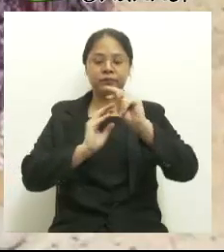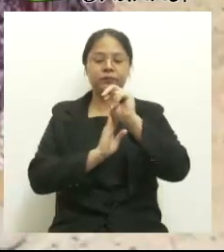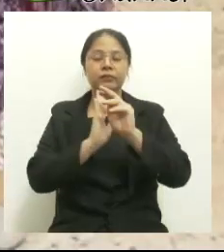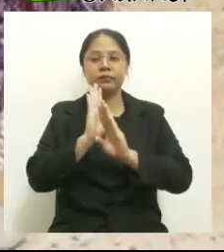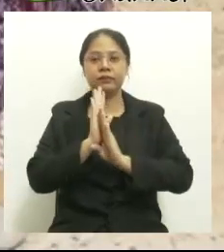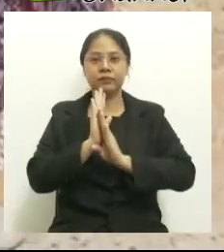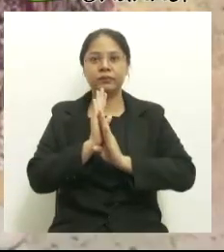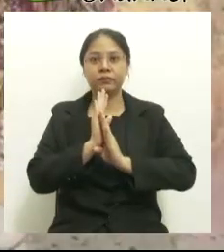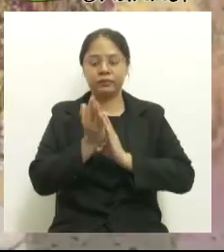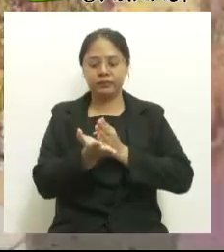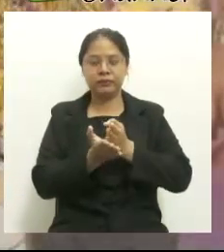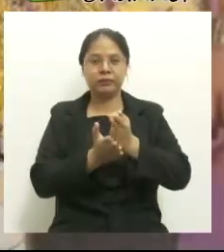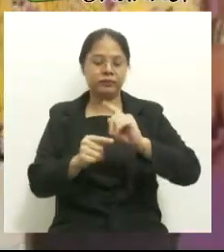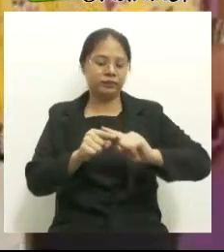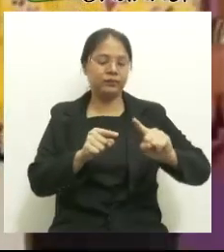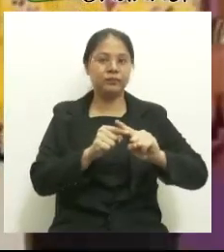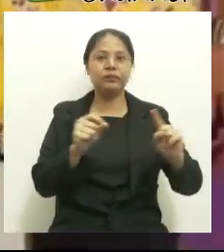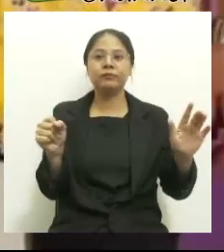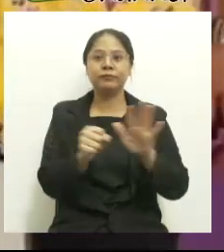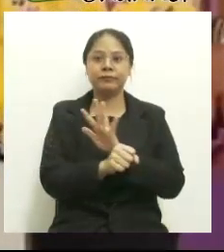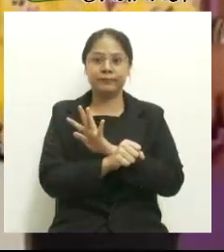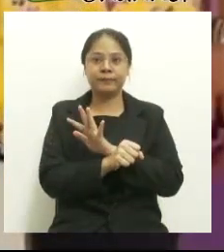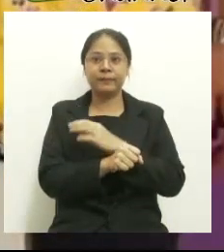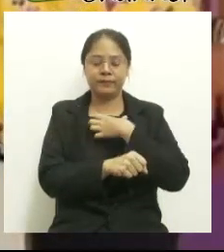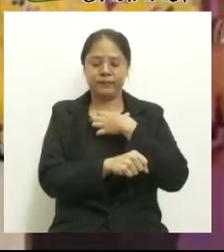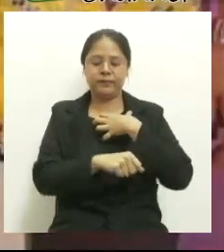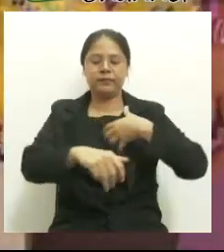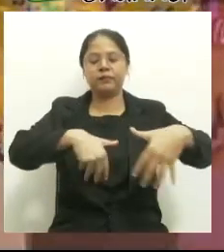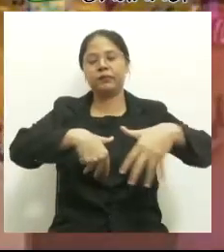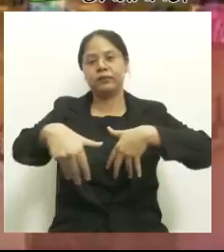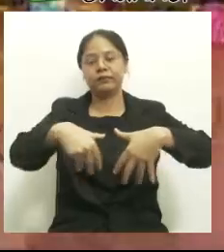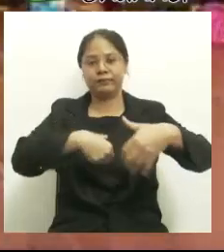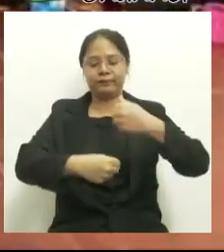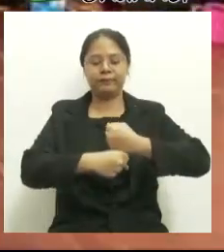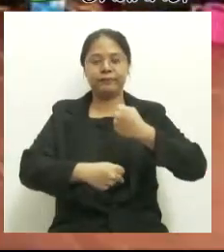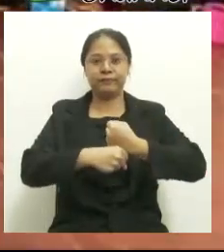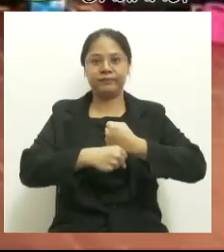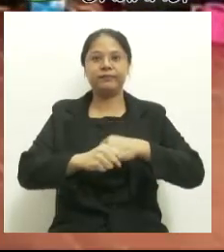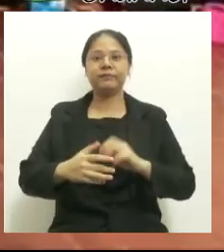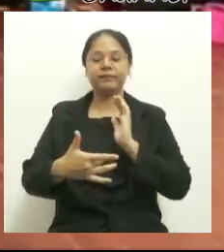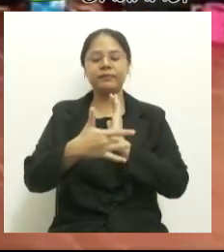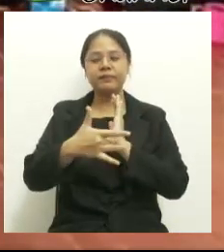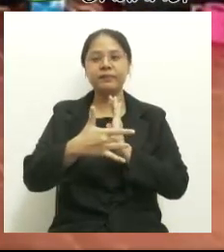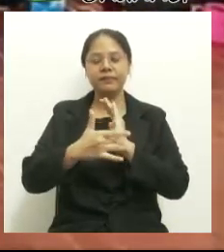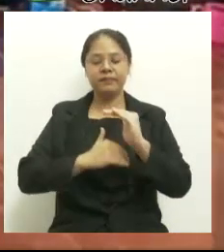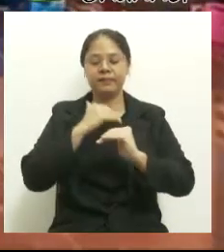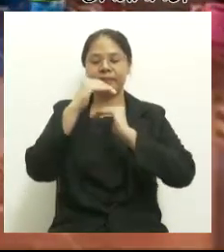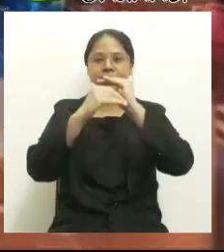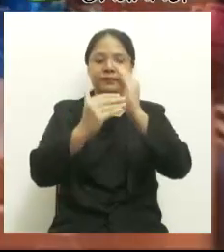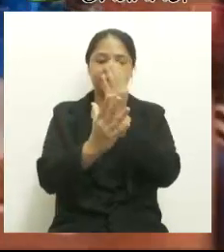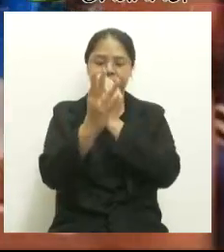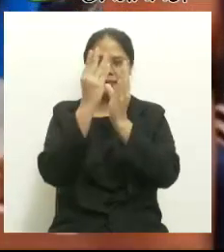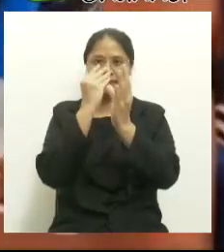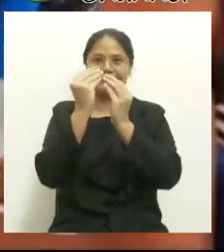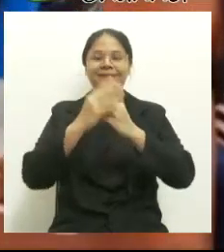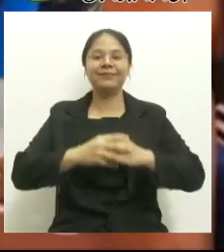และจุดเน้นของหน่วยงานต้นสังกัดและสอดคล้องกับความต้องการของชุมชนและท้องถิ่นโดยใช้นวัตกรรมการบริหารคุณภาพการศึกษาโ